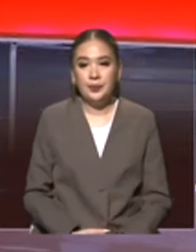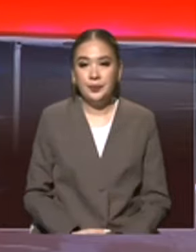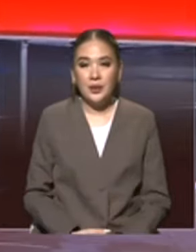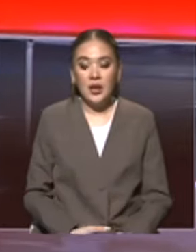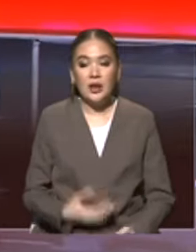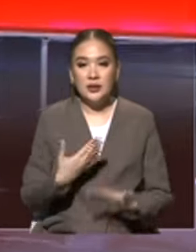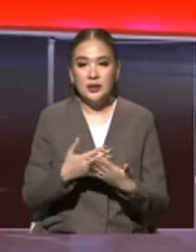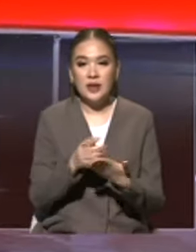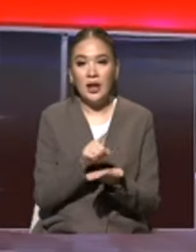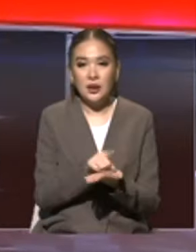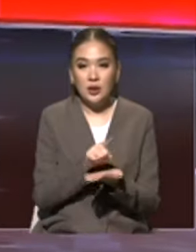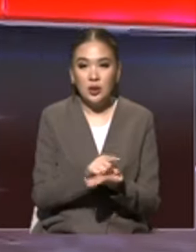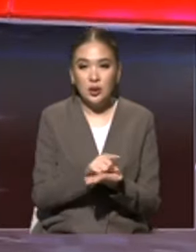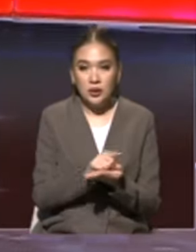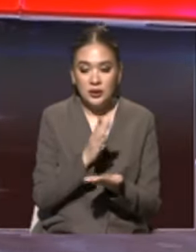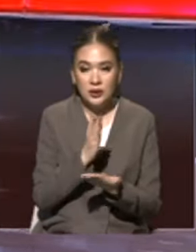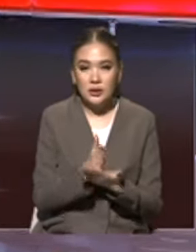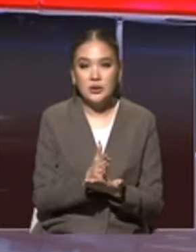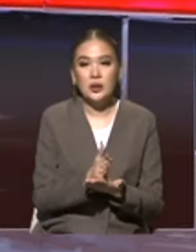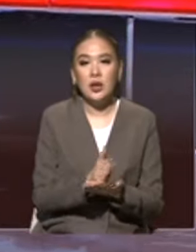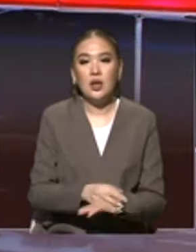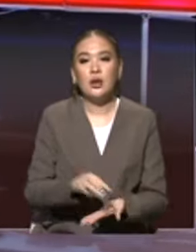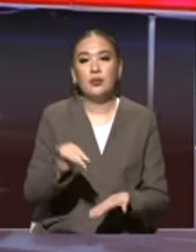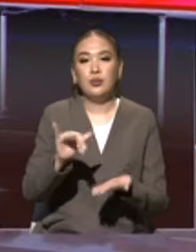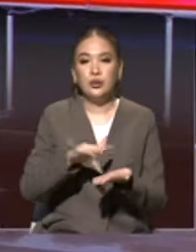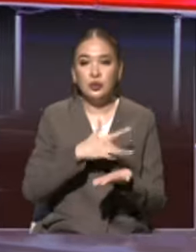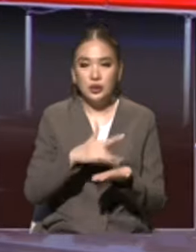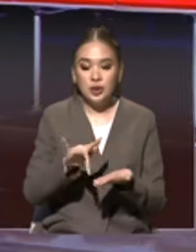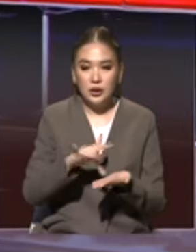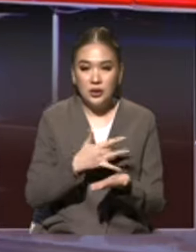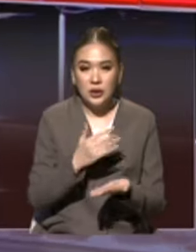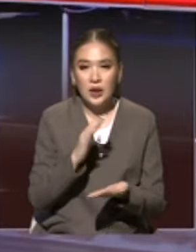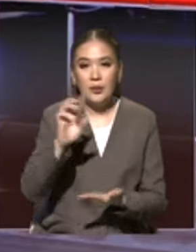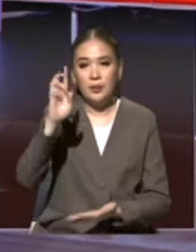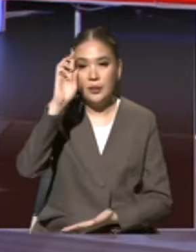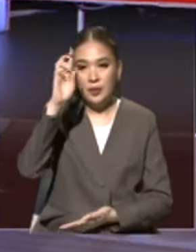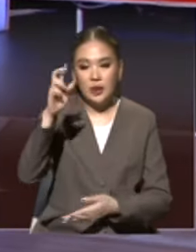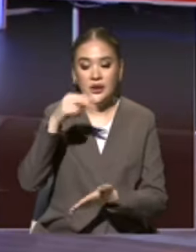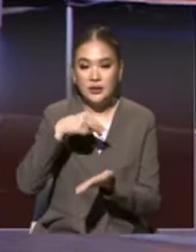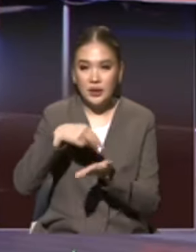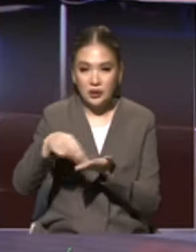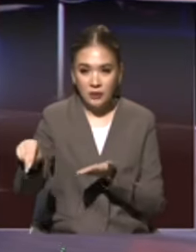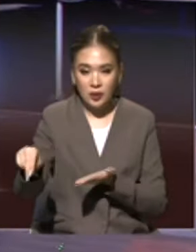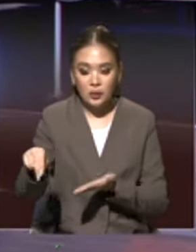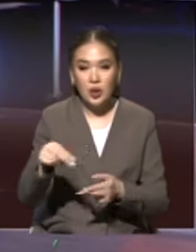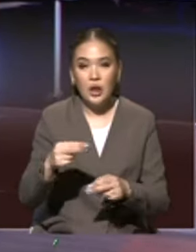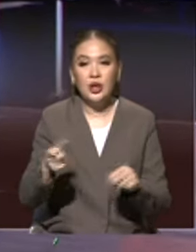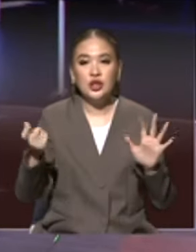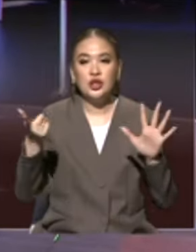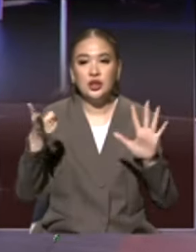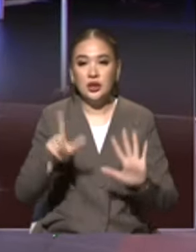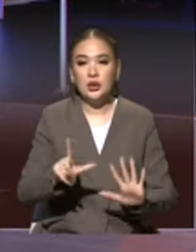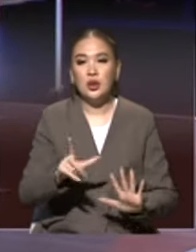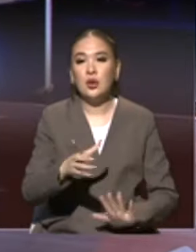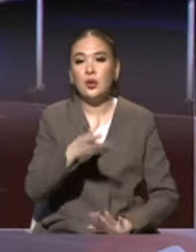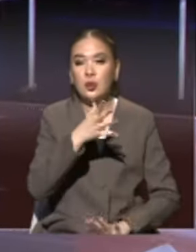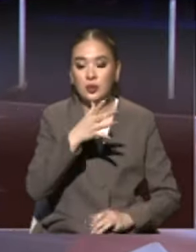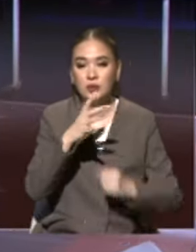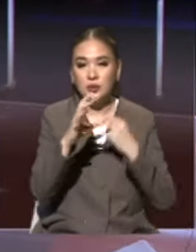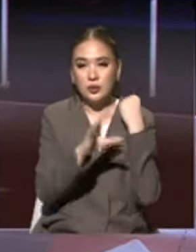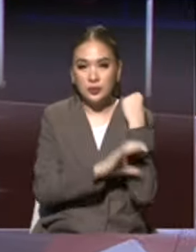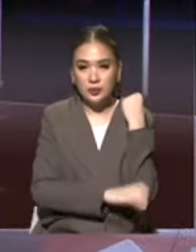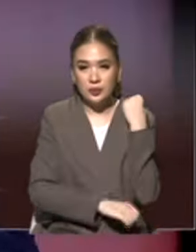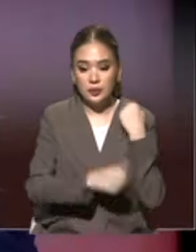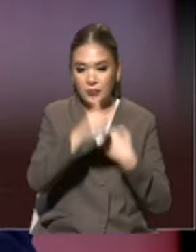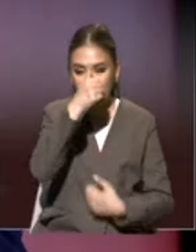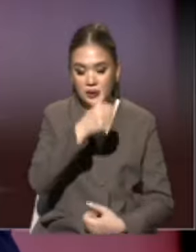жаңағы салық кодексі бар, бюджет кодексі бар, және осы мемлекеттік сатып алу. Осы соңғы 7 айда осы мәжілісте қарап,